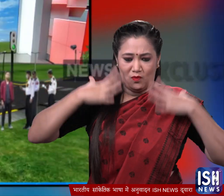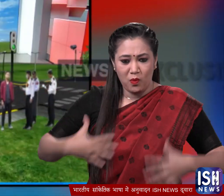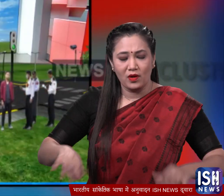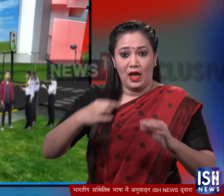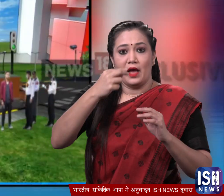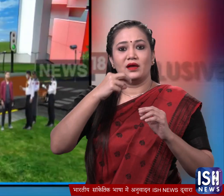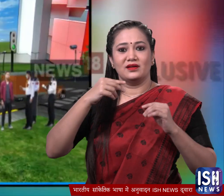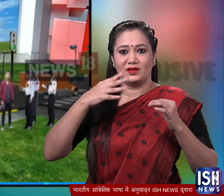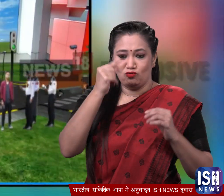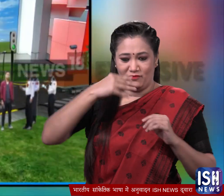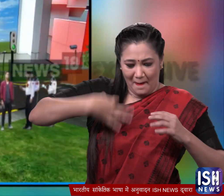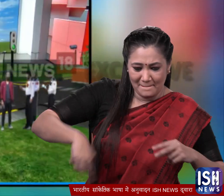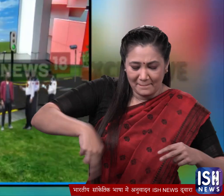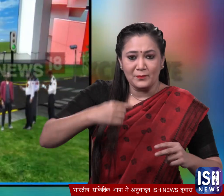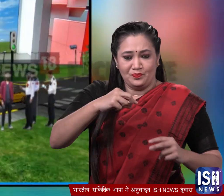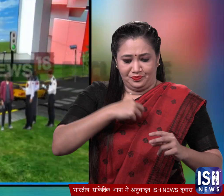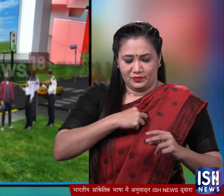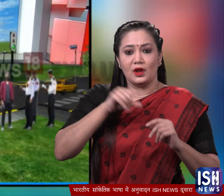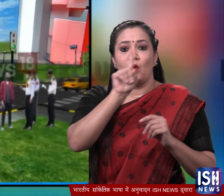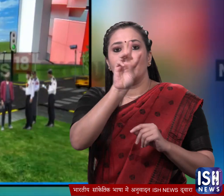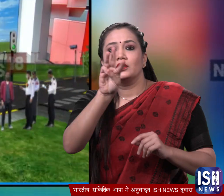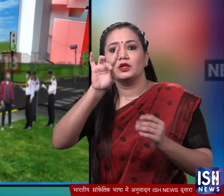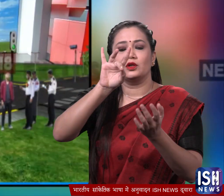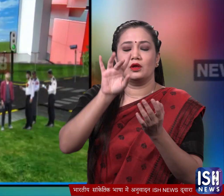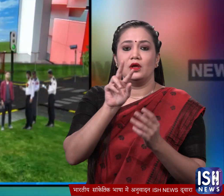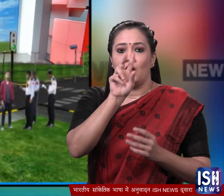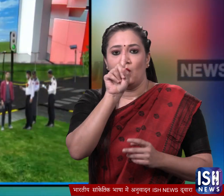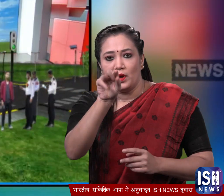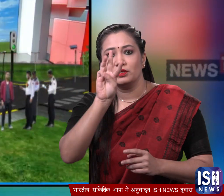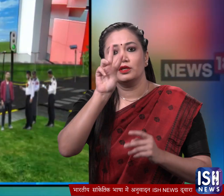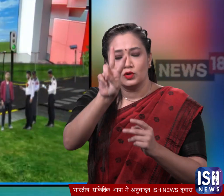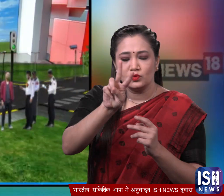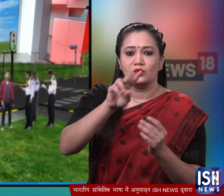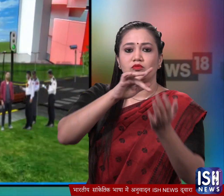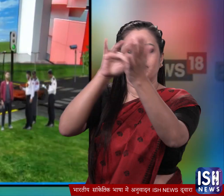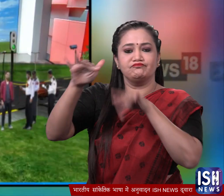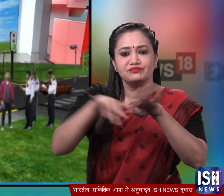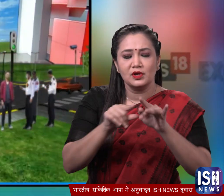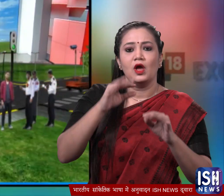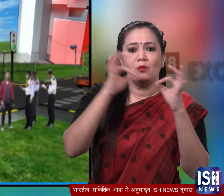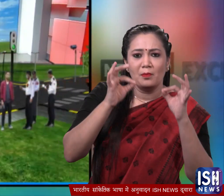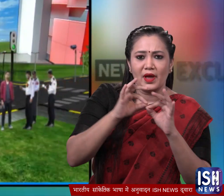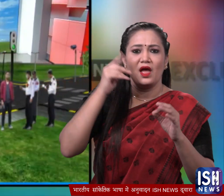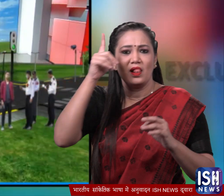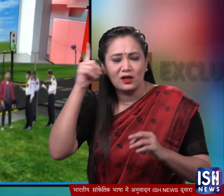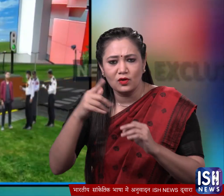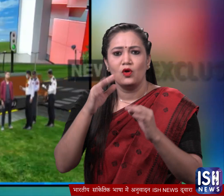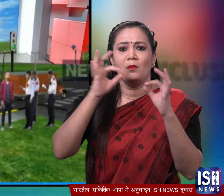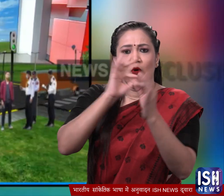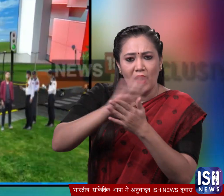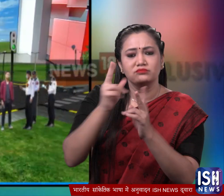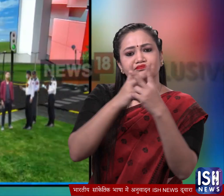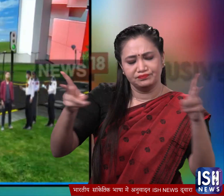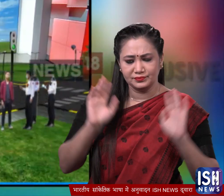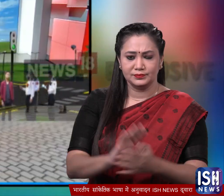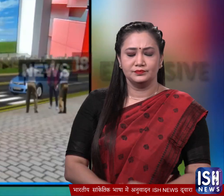पर कैमरे लगाए जाएंगे, जो कि 132 शहरों में लगेंगे, जिनमें मुंबई, लखनऊ, भोपाल और जयपुर जैसे शहर शामिल हैं। अब